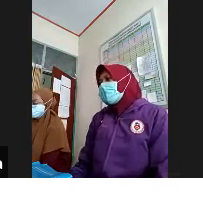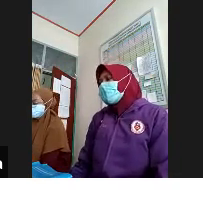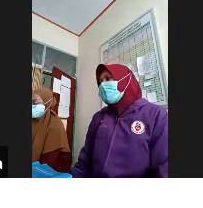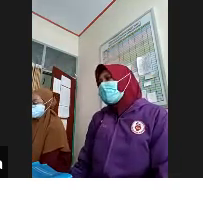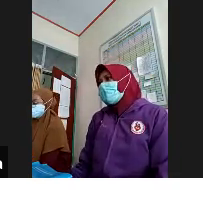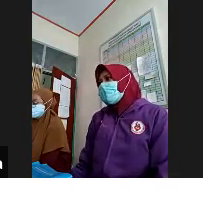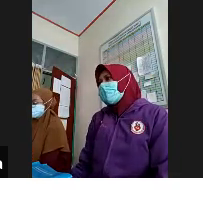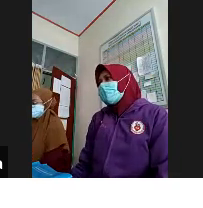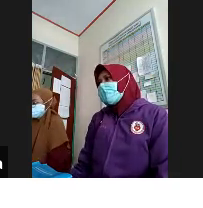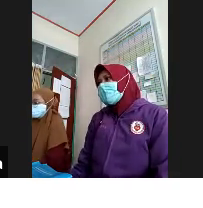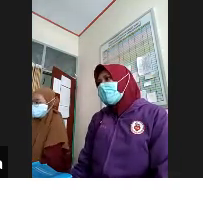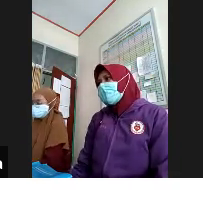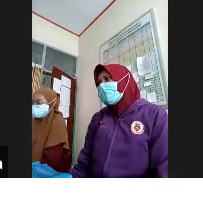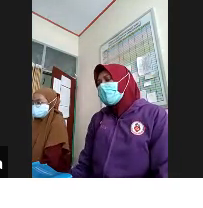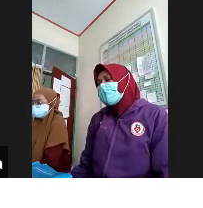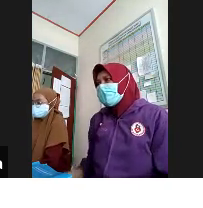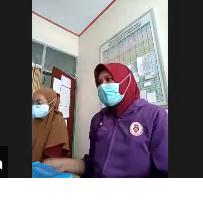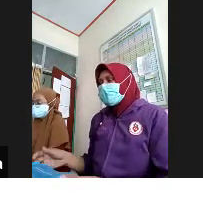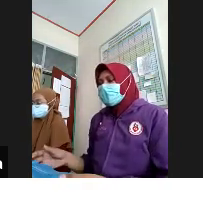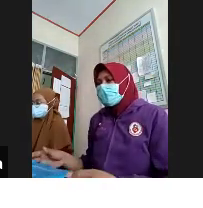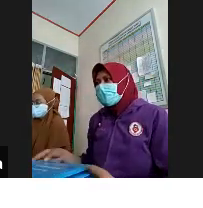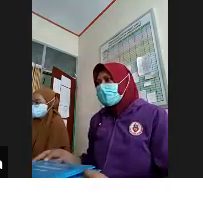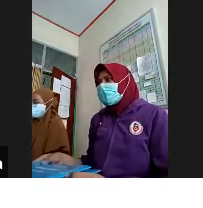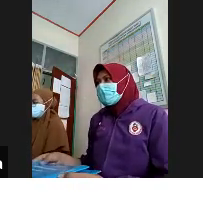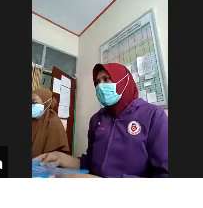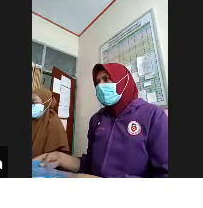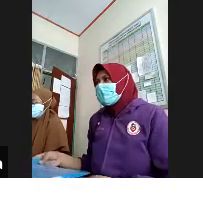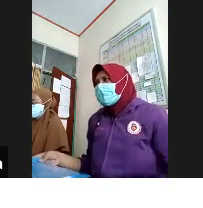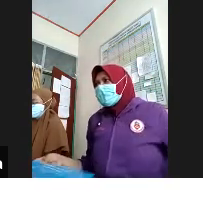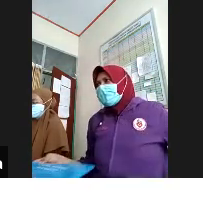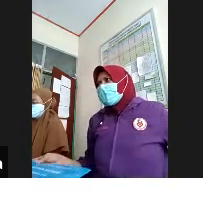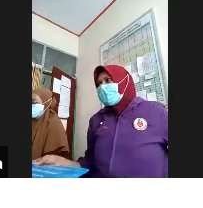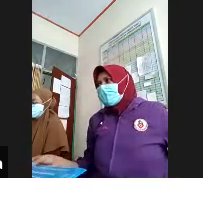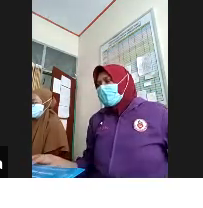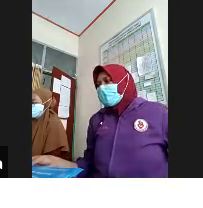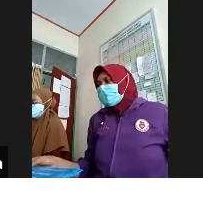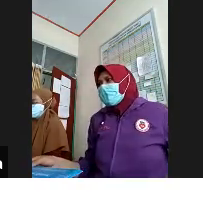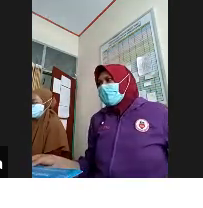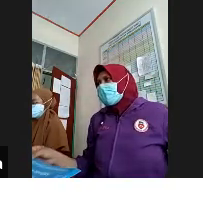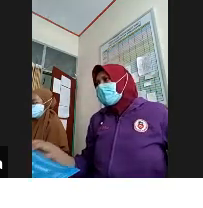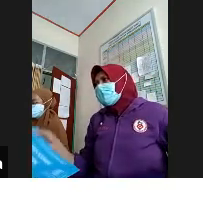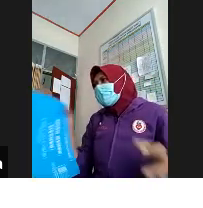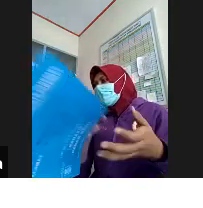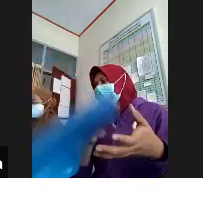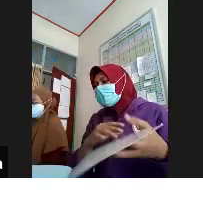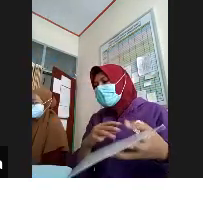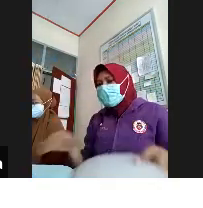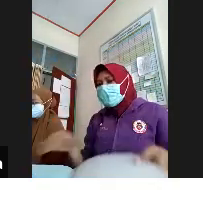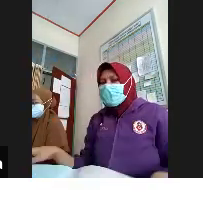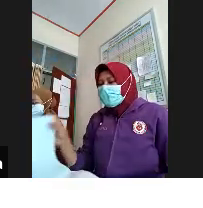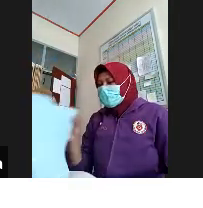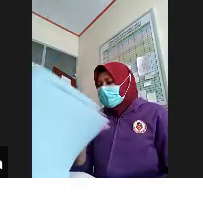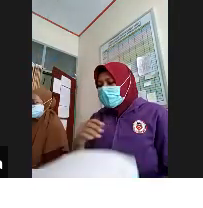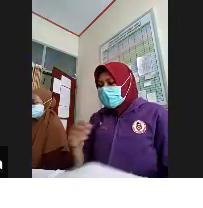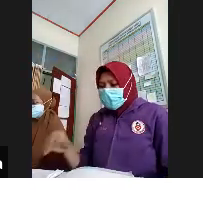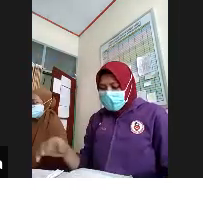Jangan berkerumun di lingkungan kantor untuk mencegah penularan virus. Ingatkan secara santun saat bertemu rekan kerja yang